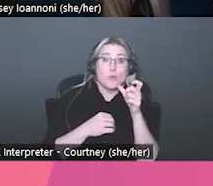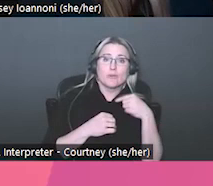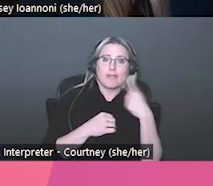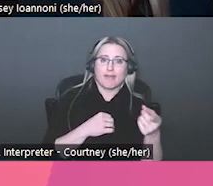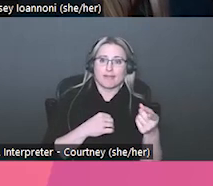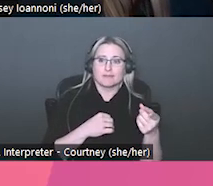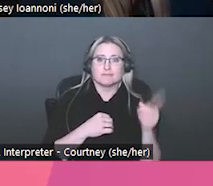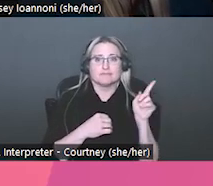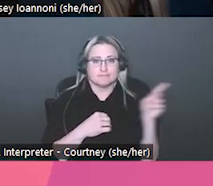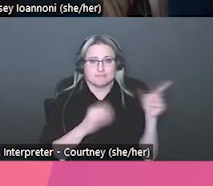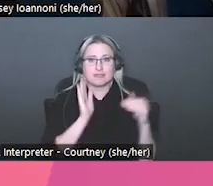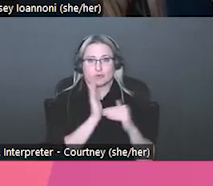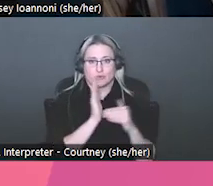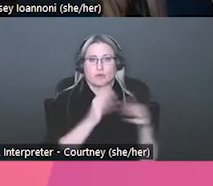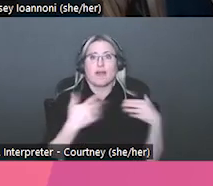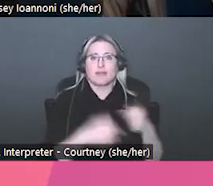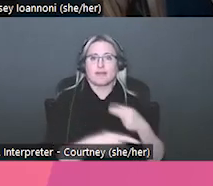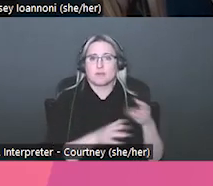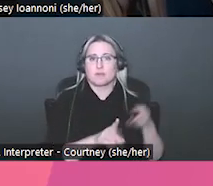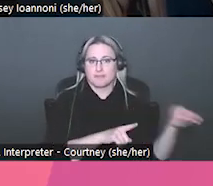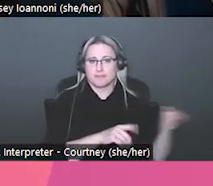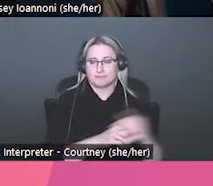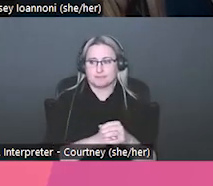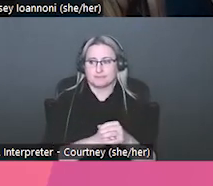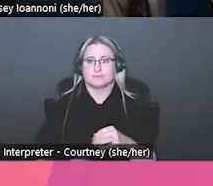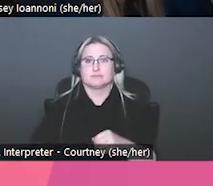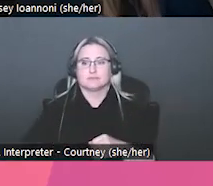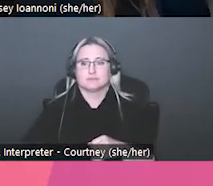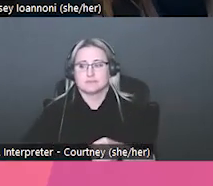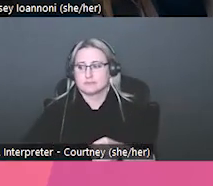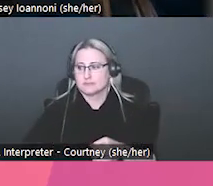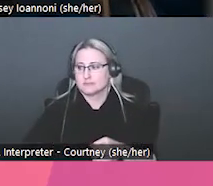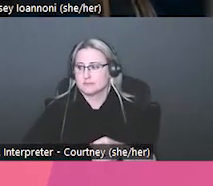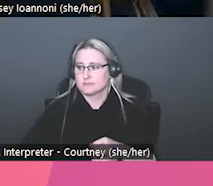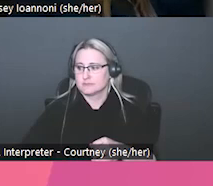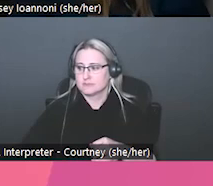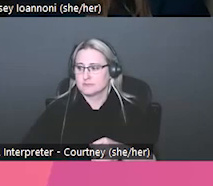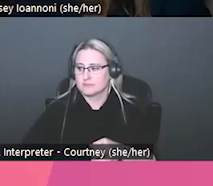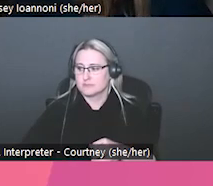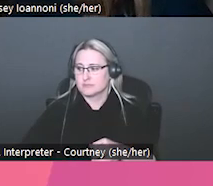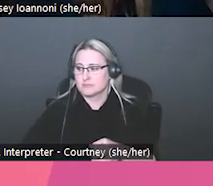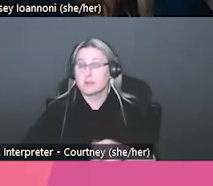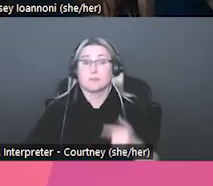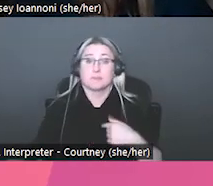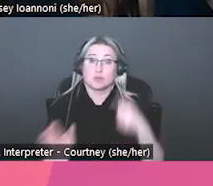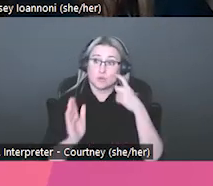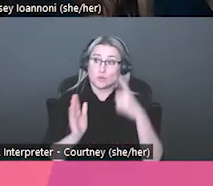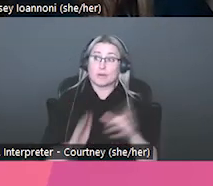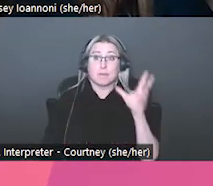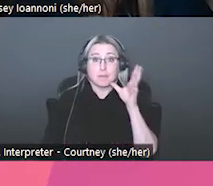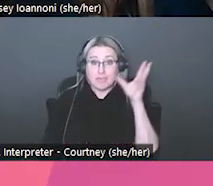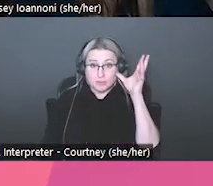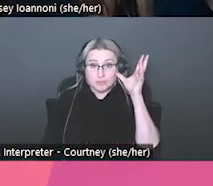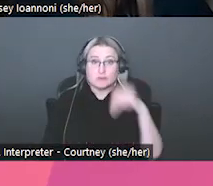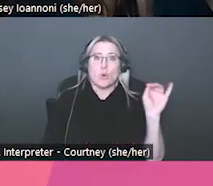et selon la recommandation ou la directive des professionnels de la santé. Dans mes entrevues, j'ai remarqué que les parents, surtout